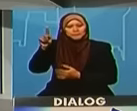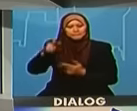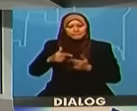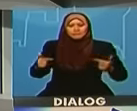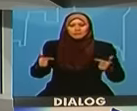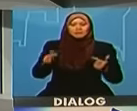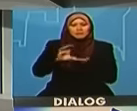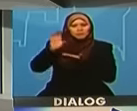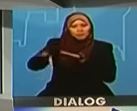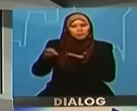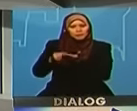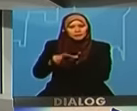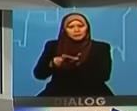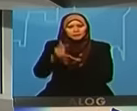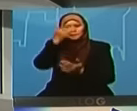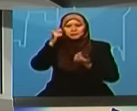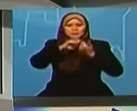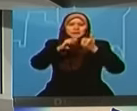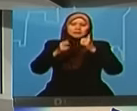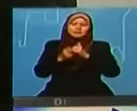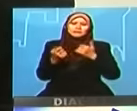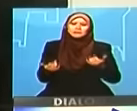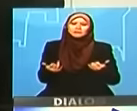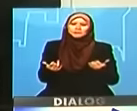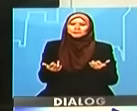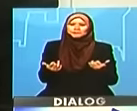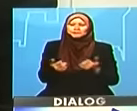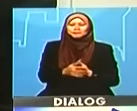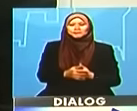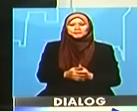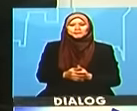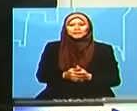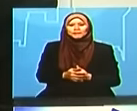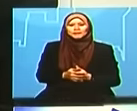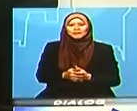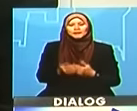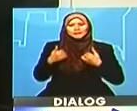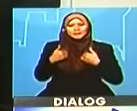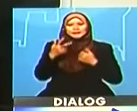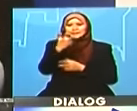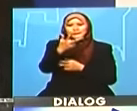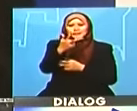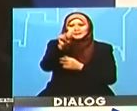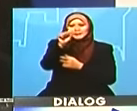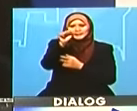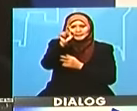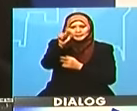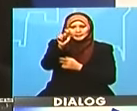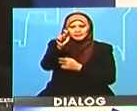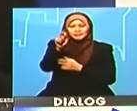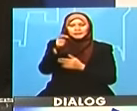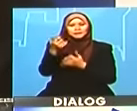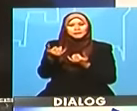berani untuk melaburkan sebesar itu dalam keadaan kemelut yang sedia ada ni. Dia macam ni, ya. Dia ada 3 aset, ya, selepas